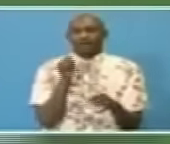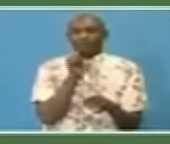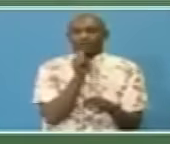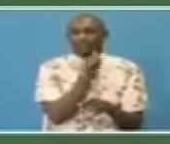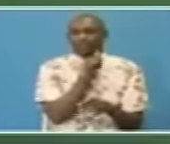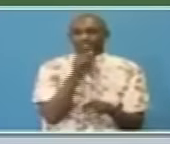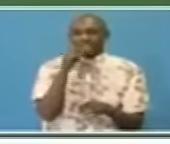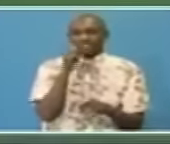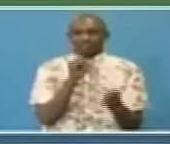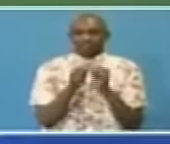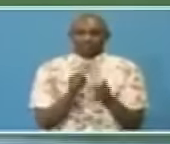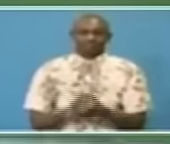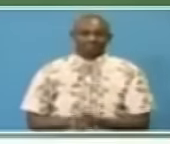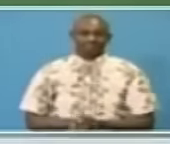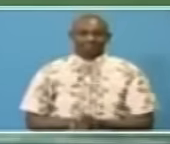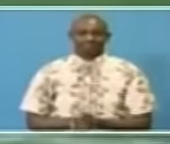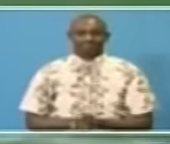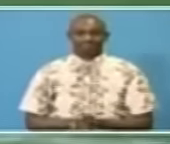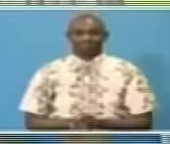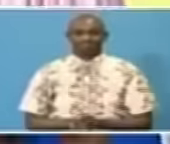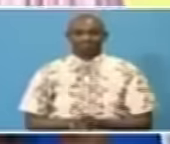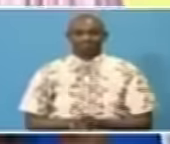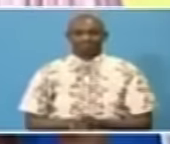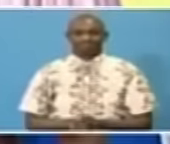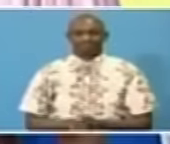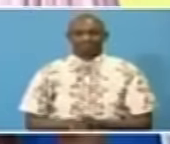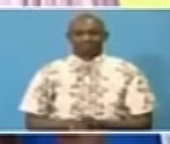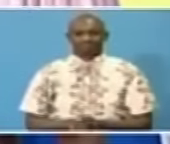Ahmed, KTN Michezo.